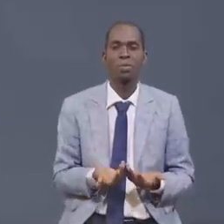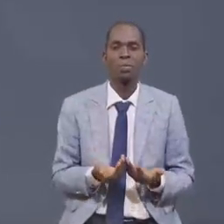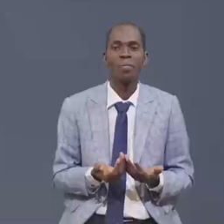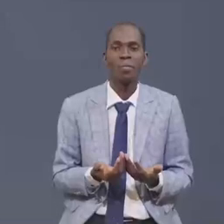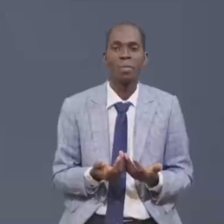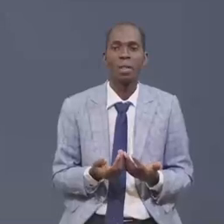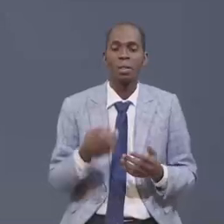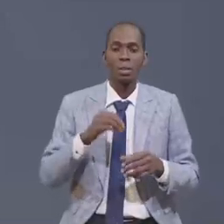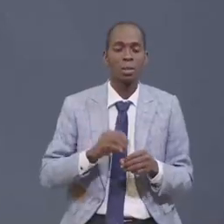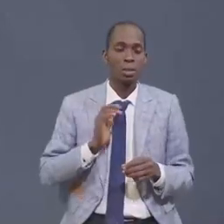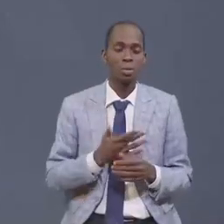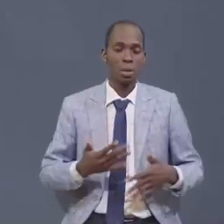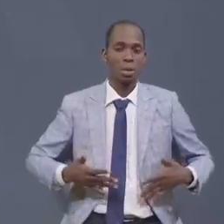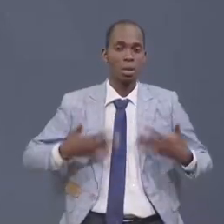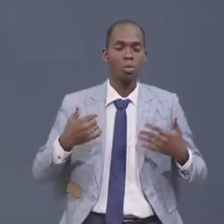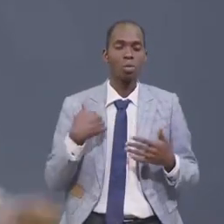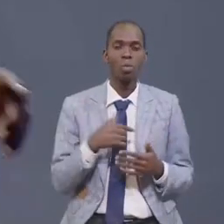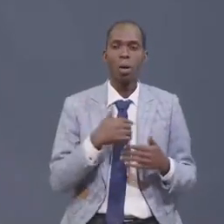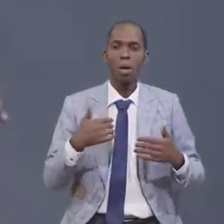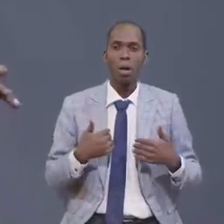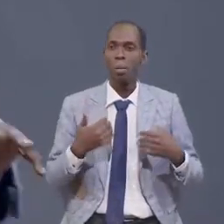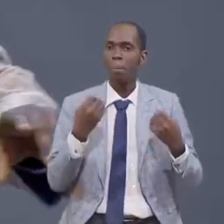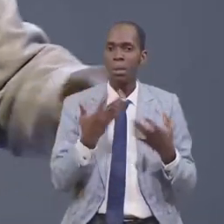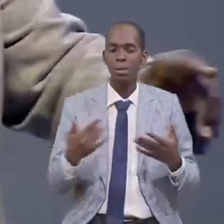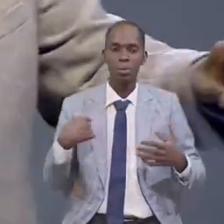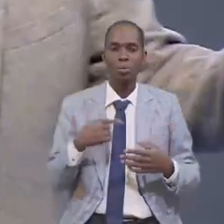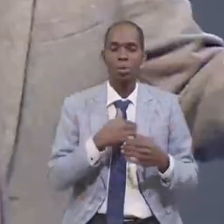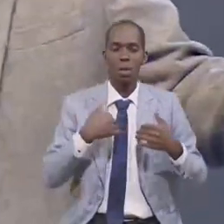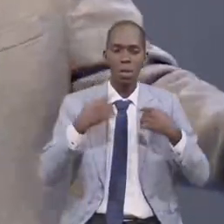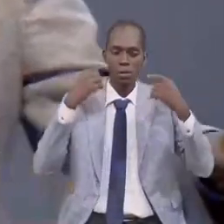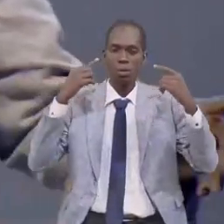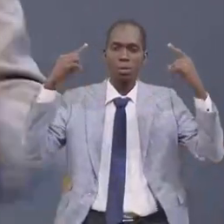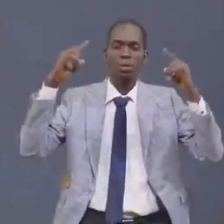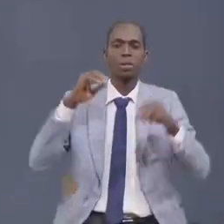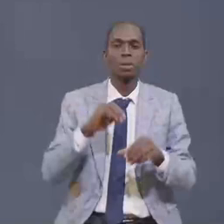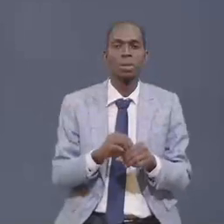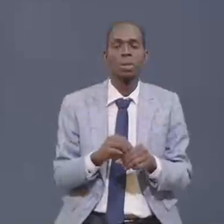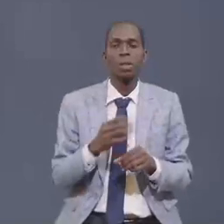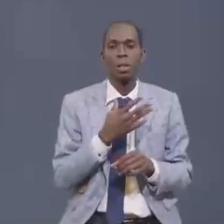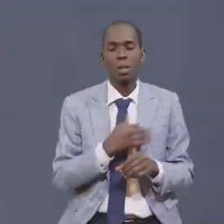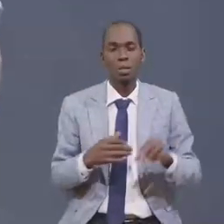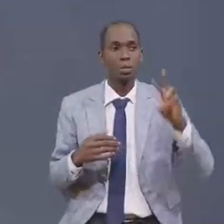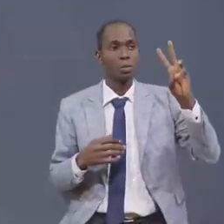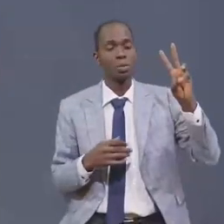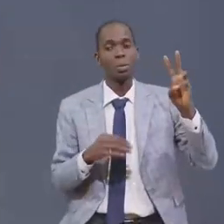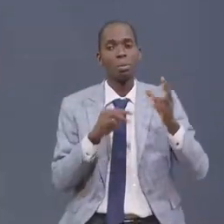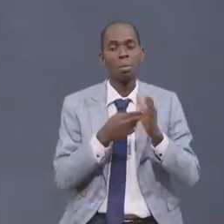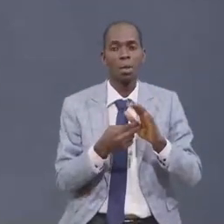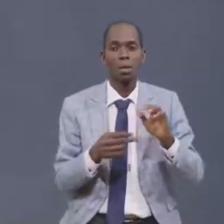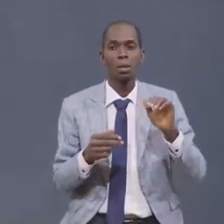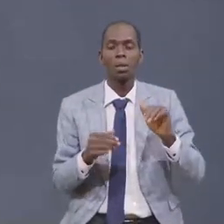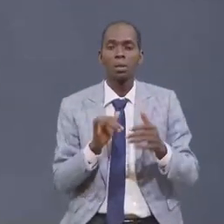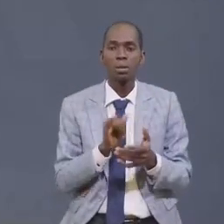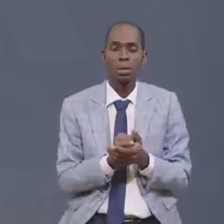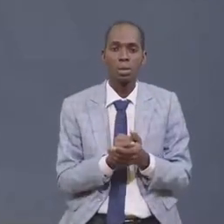Dans nos vies, nous avons des réalisations. Et ensuite,